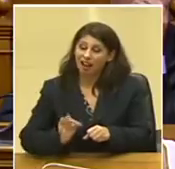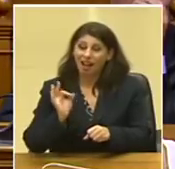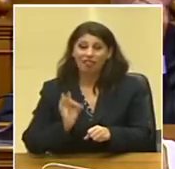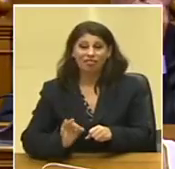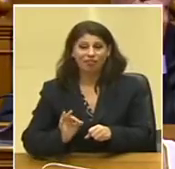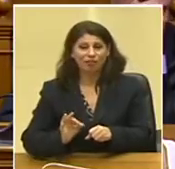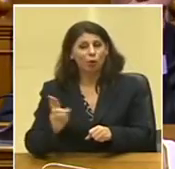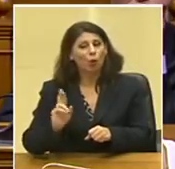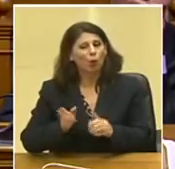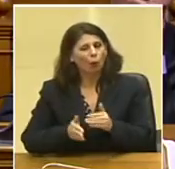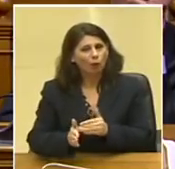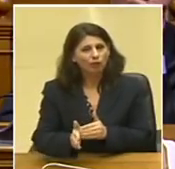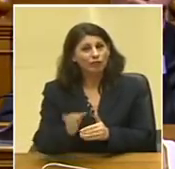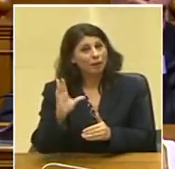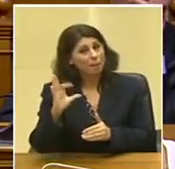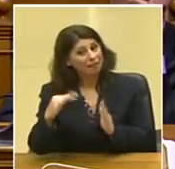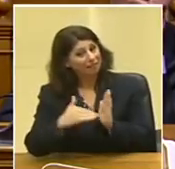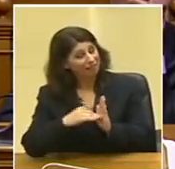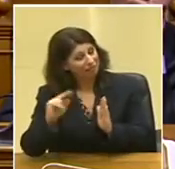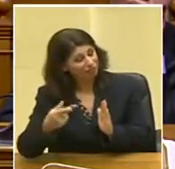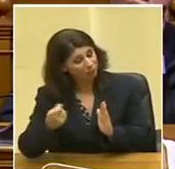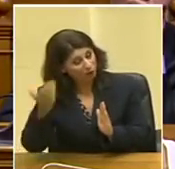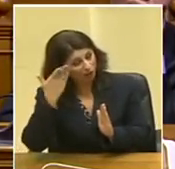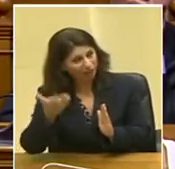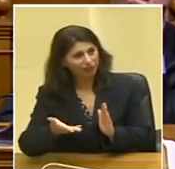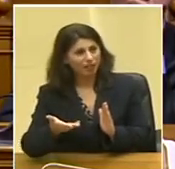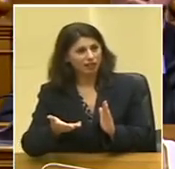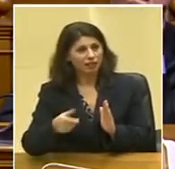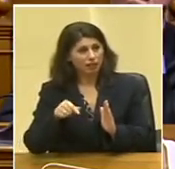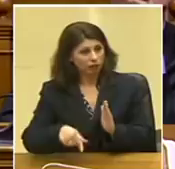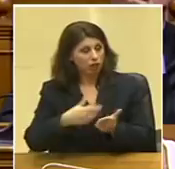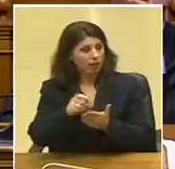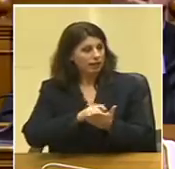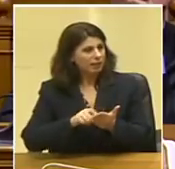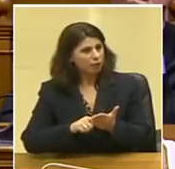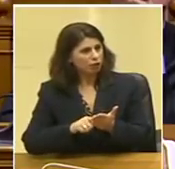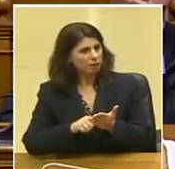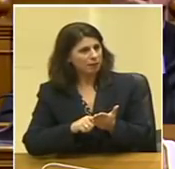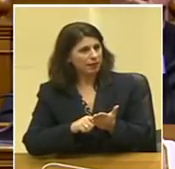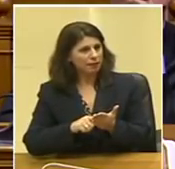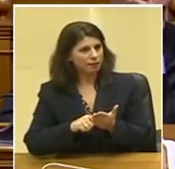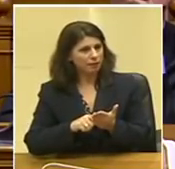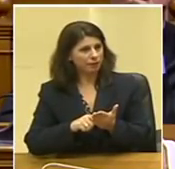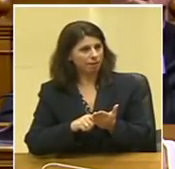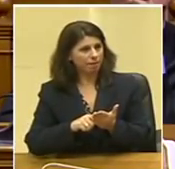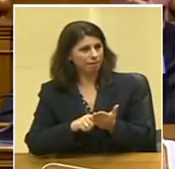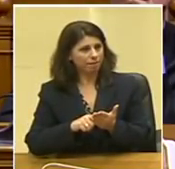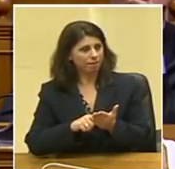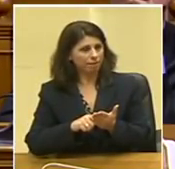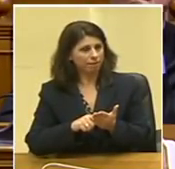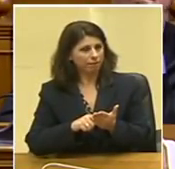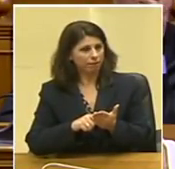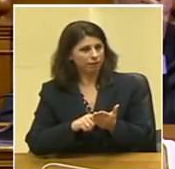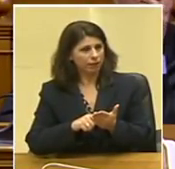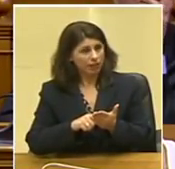ευρώ, πολύ ακριβά η ταρήφα. Ορίστε, να για αυτό το δημοσίευμα. Βήμα FM.